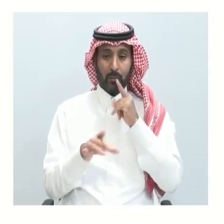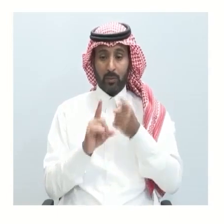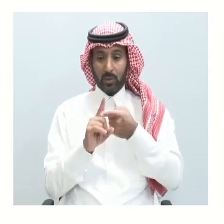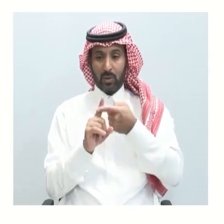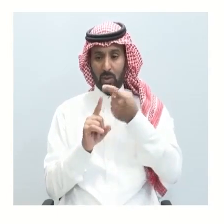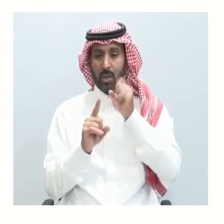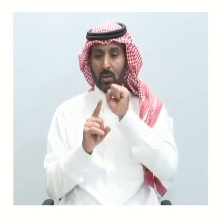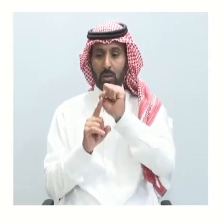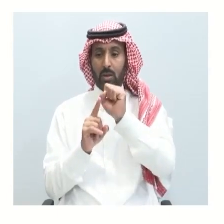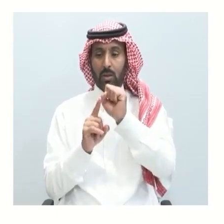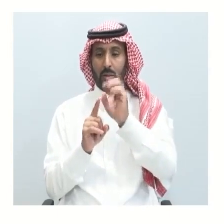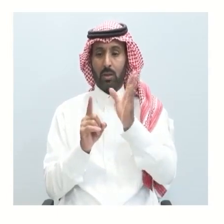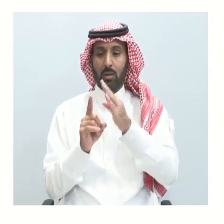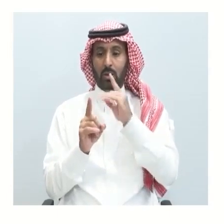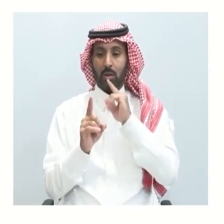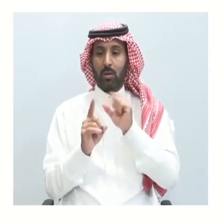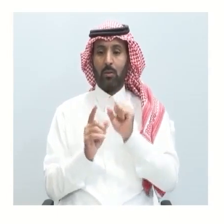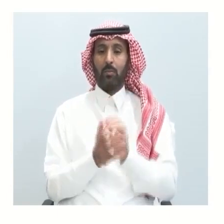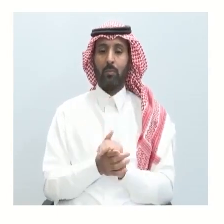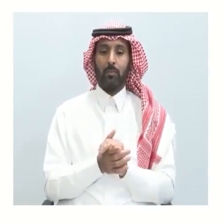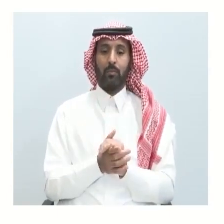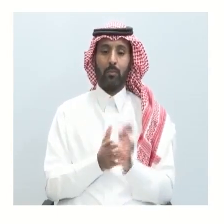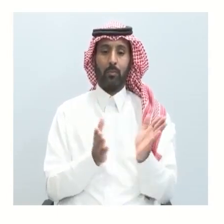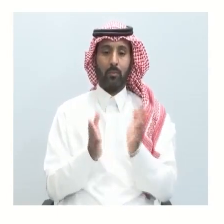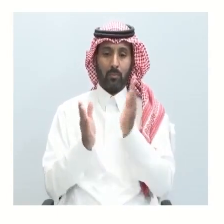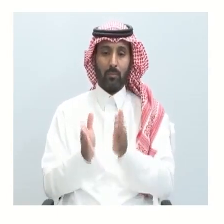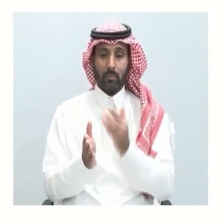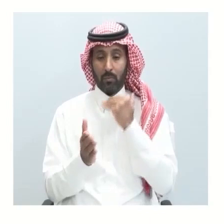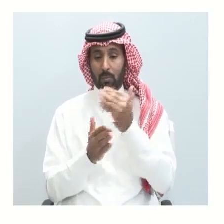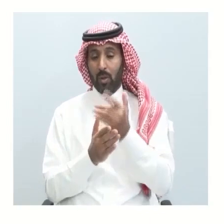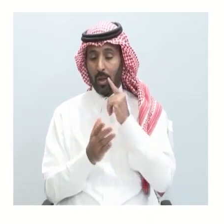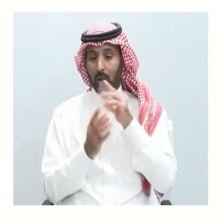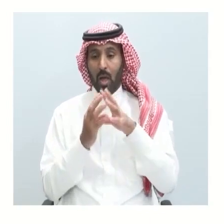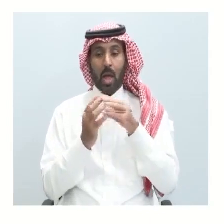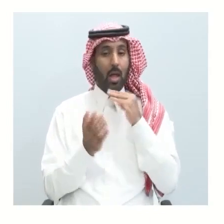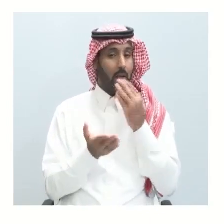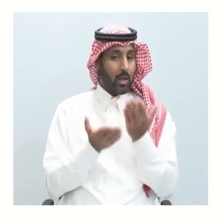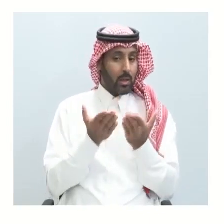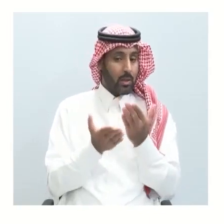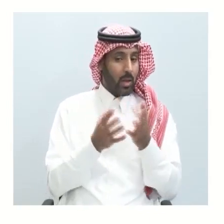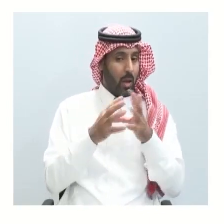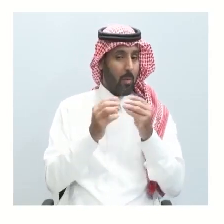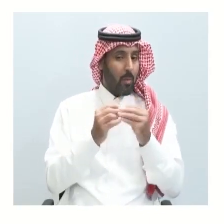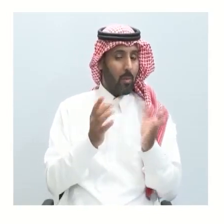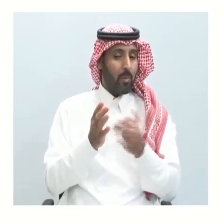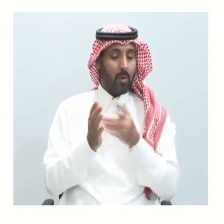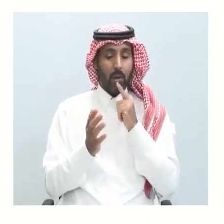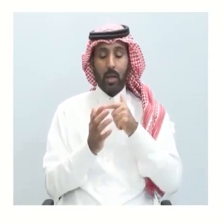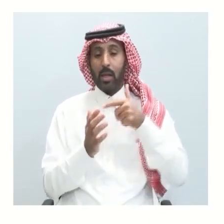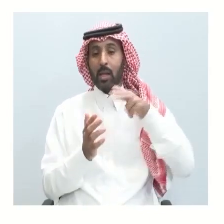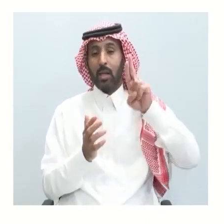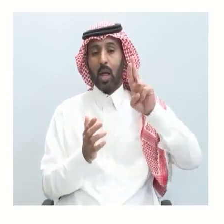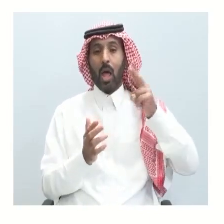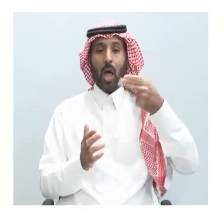الحرارة وتصبح فيه درجة الحرارة معينة. وصلنا إلى تعابير الاتزان. اليوم سيكون بإذن الله تعابير